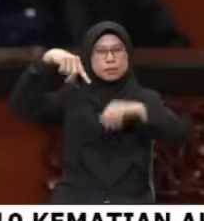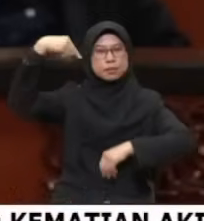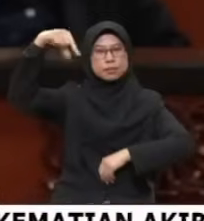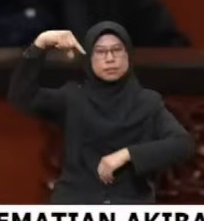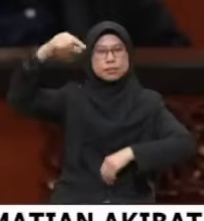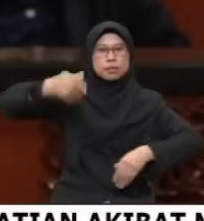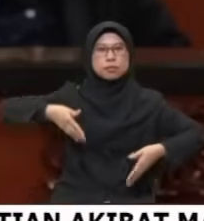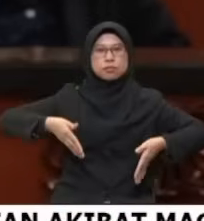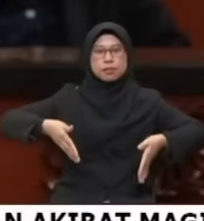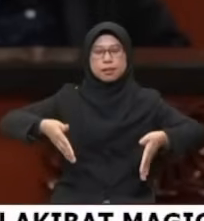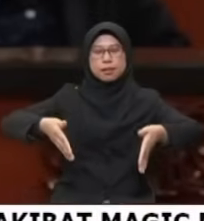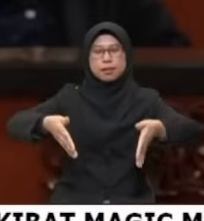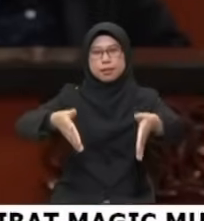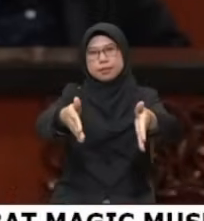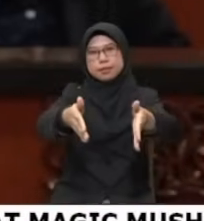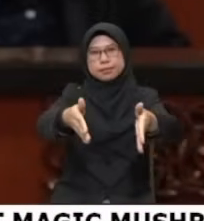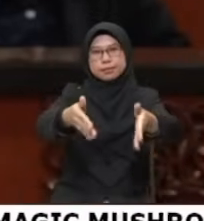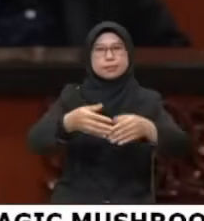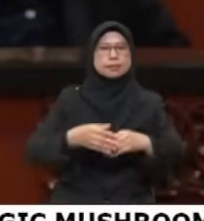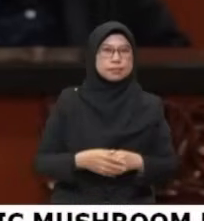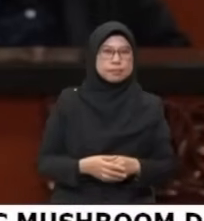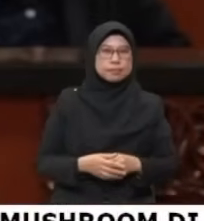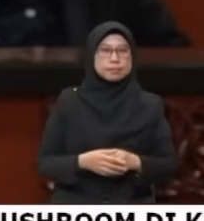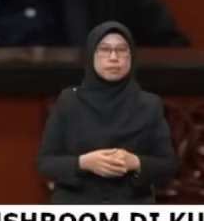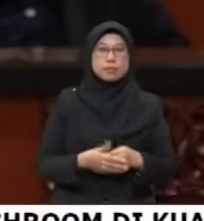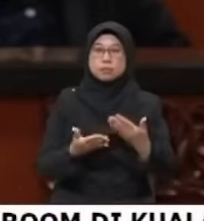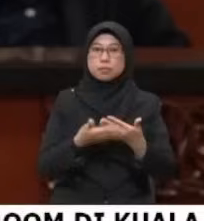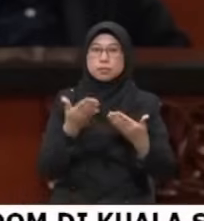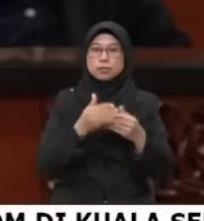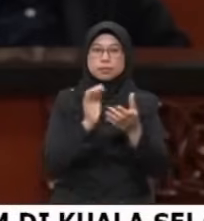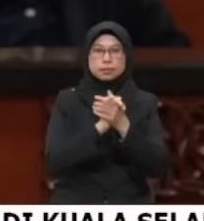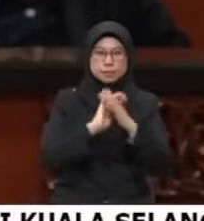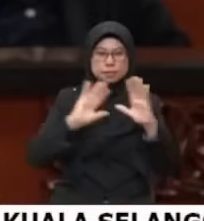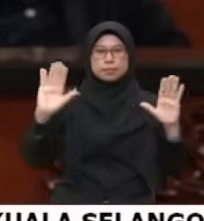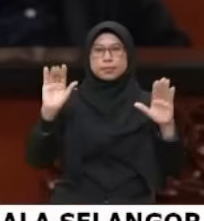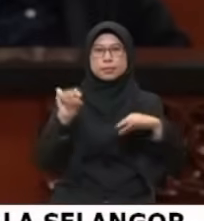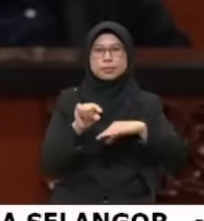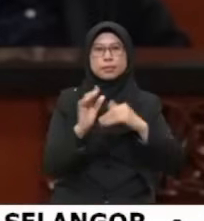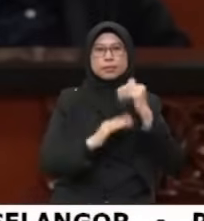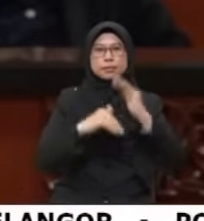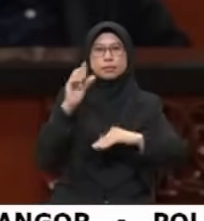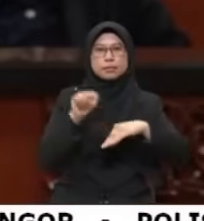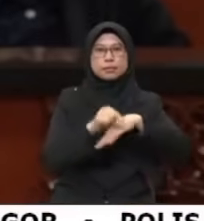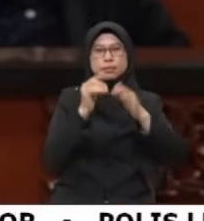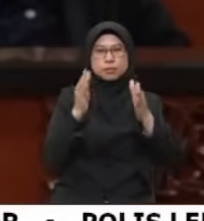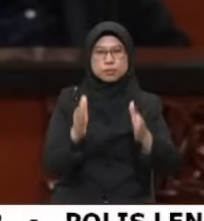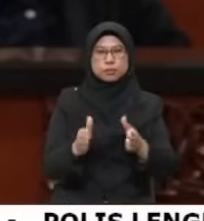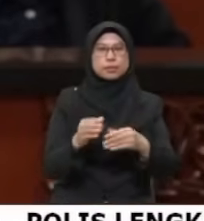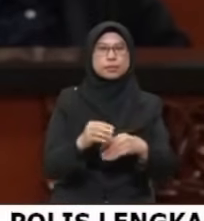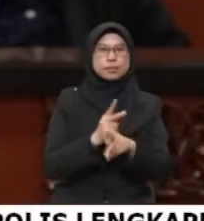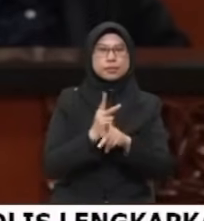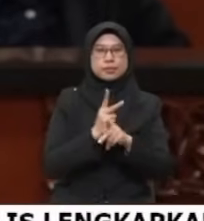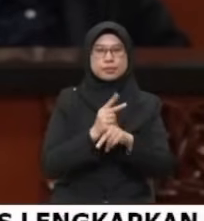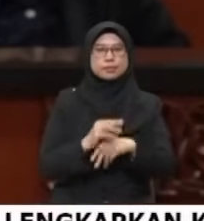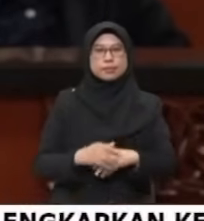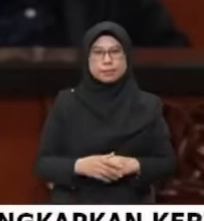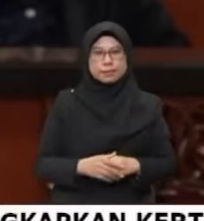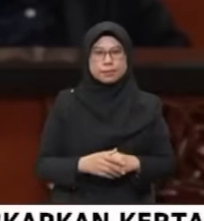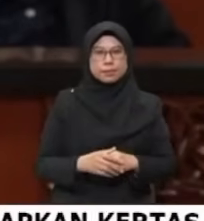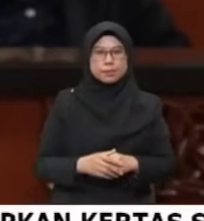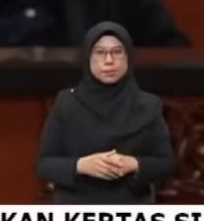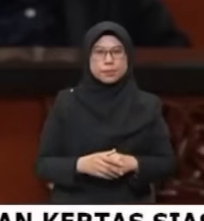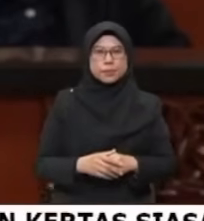jajaran Jalan A Jalan Raya kita supaya keselamatan dan keselasan pengguna Jalan Raya terjamin sekian terima kasih baik soalan